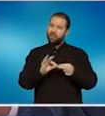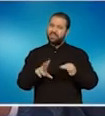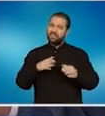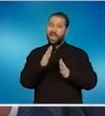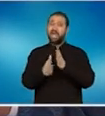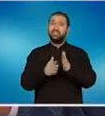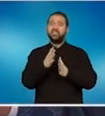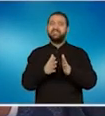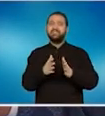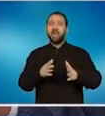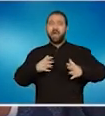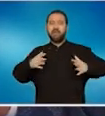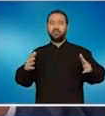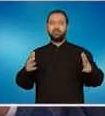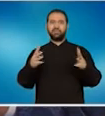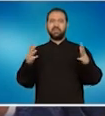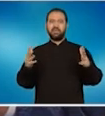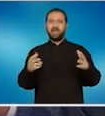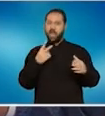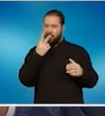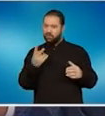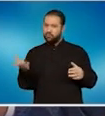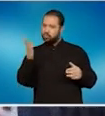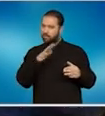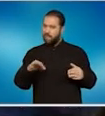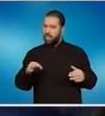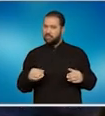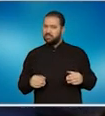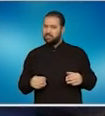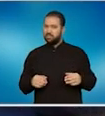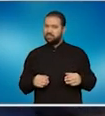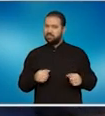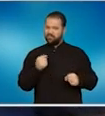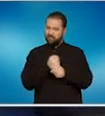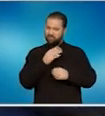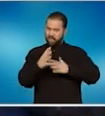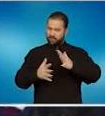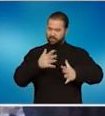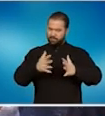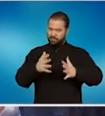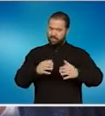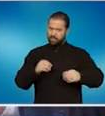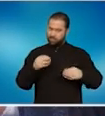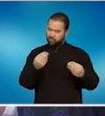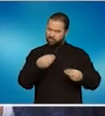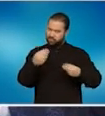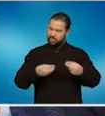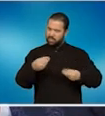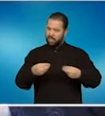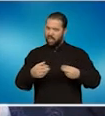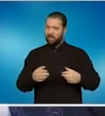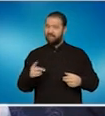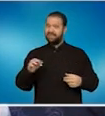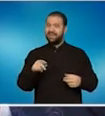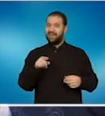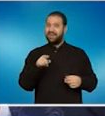gestica. I-am văzut și pe alții făcând, avea un gest al lui, făcea așa, ca și cum ar fi gest de închinare. Dar doar